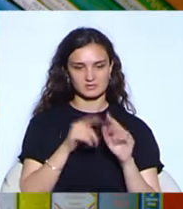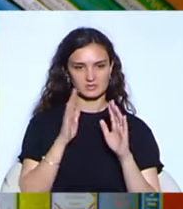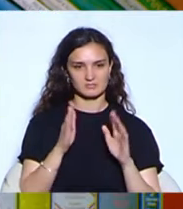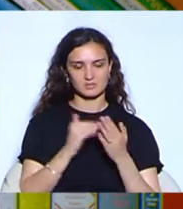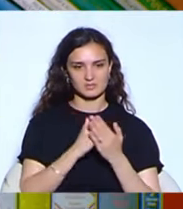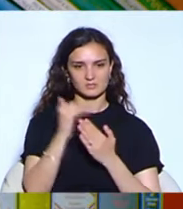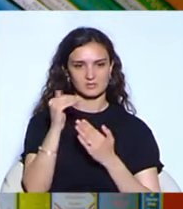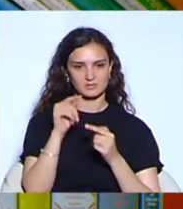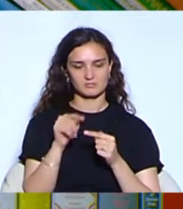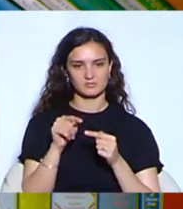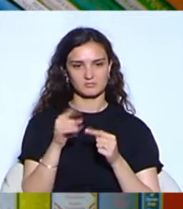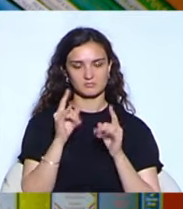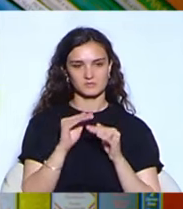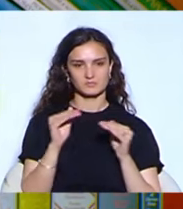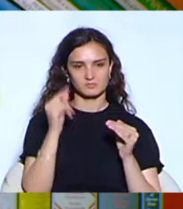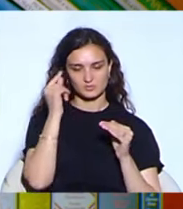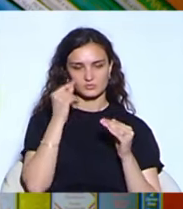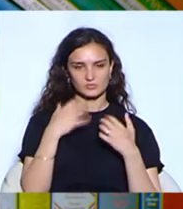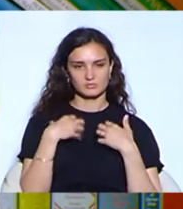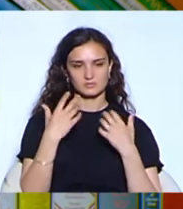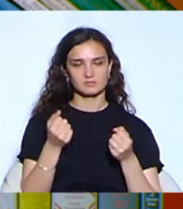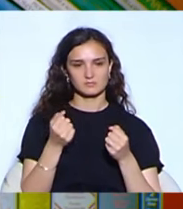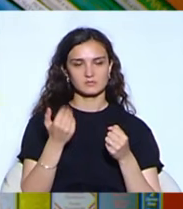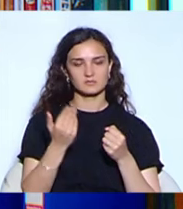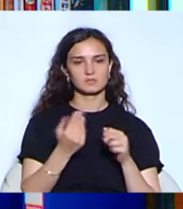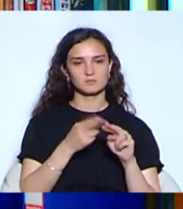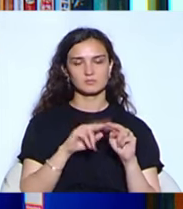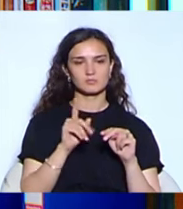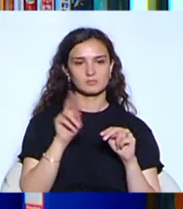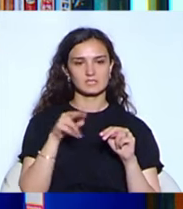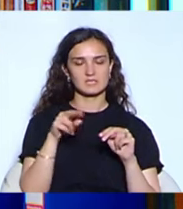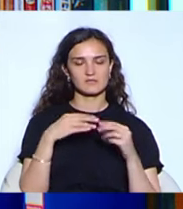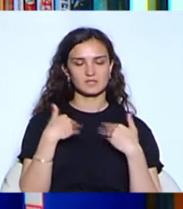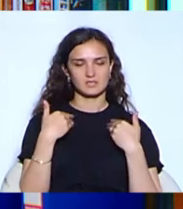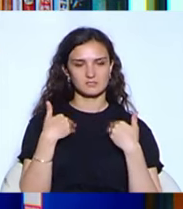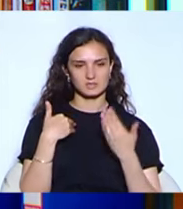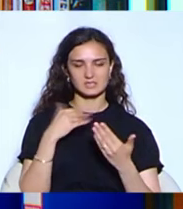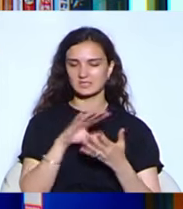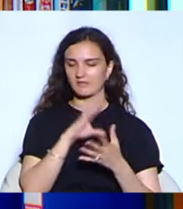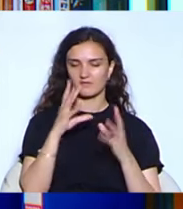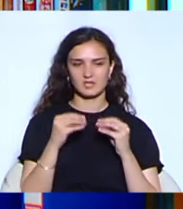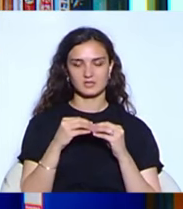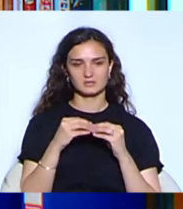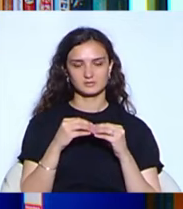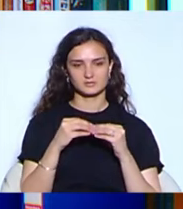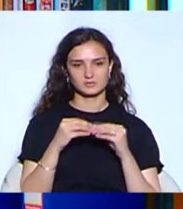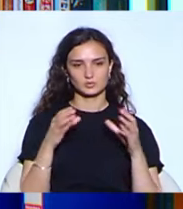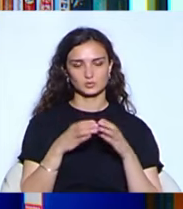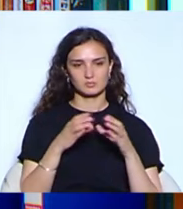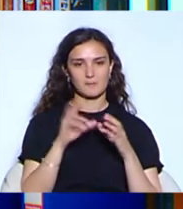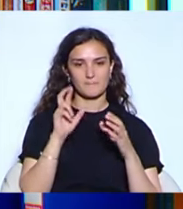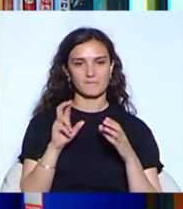ის საუკეთესო შევსება ბავშვის ფსიქიკური ჯანმრთელობის პროფილაქტიკისთვის, იმიტომ რომ B ვიტამინის, ყველა ჯგუფის